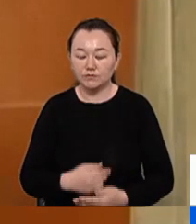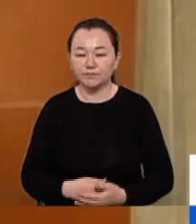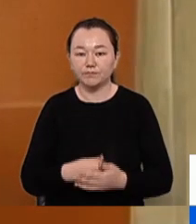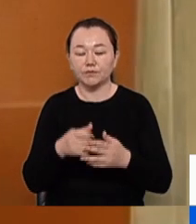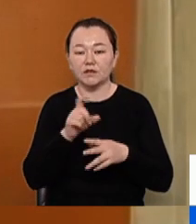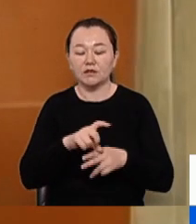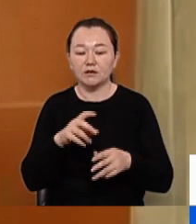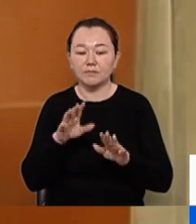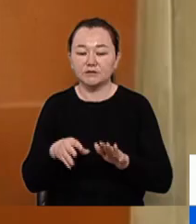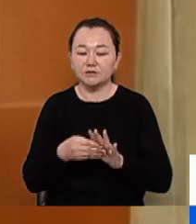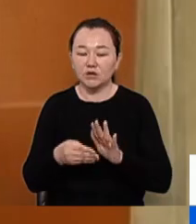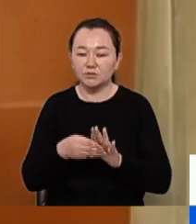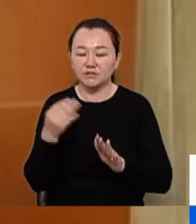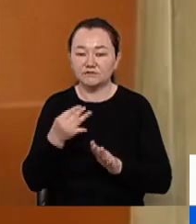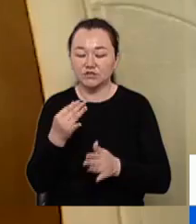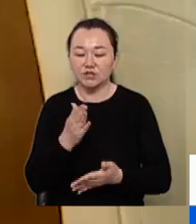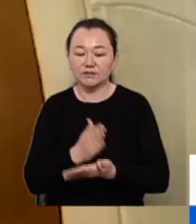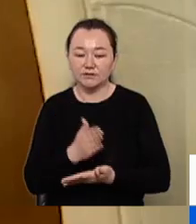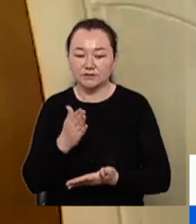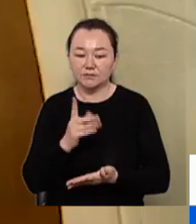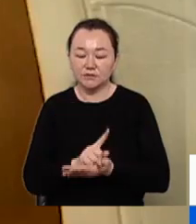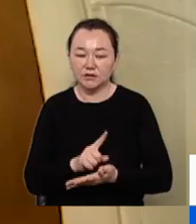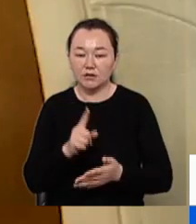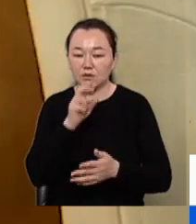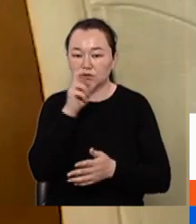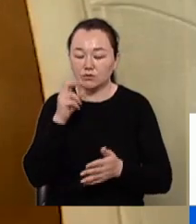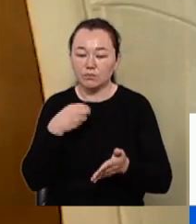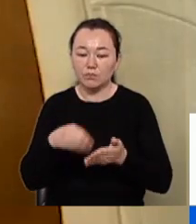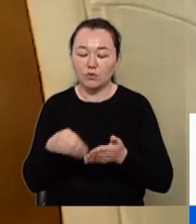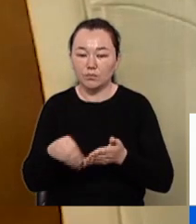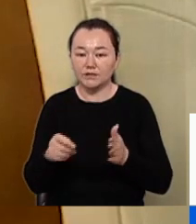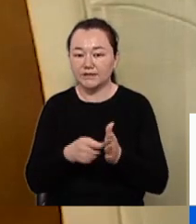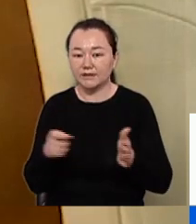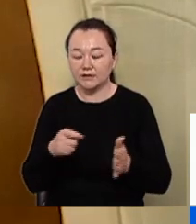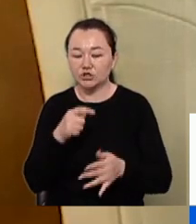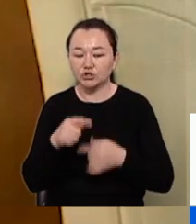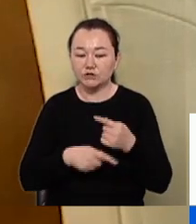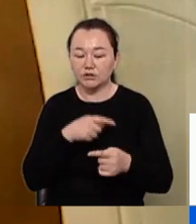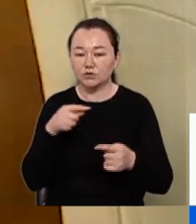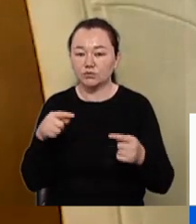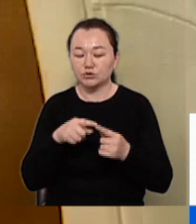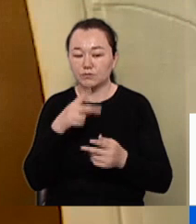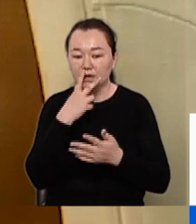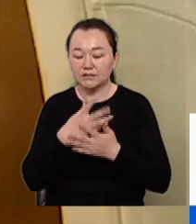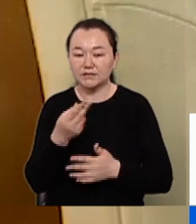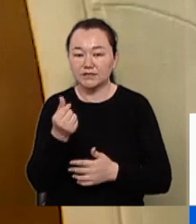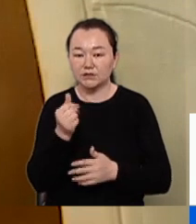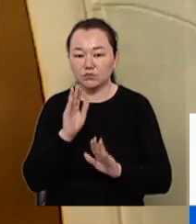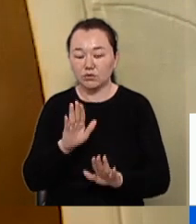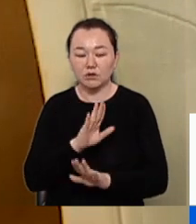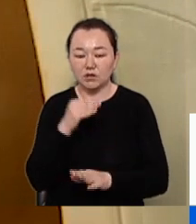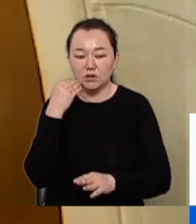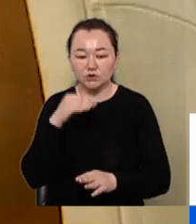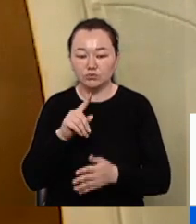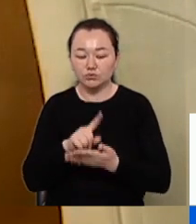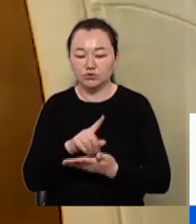жерде коррупциялық қызығушылық та құр емес. Мемлекеттік сатып алу кезінде айқындаушы көрсеткіш баға ғана емес, оның сапасы